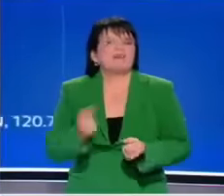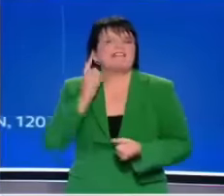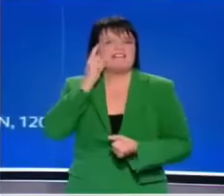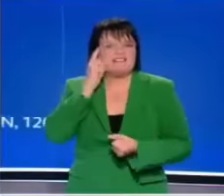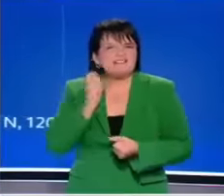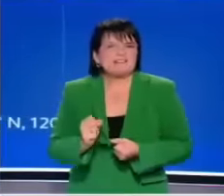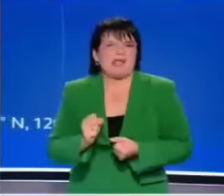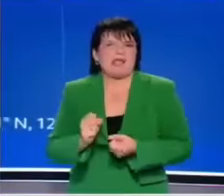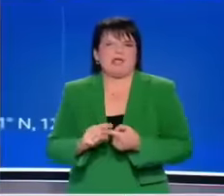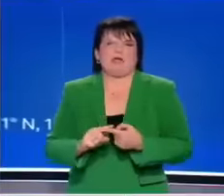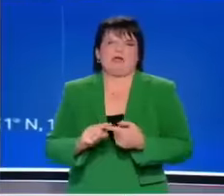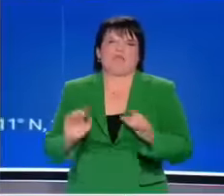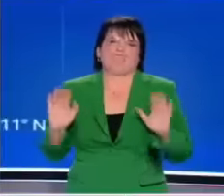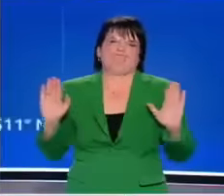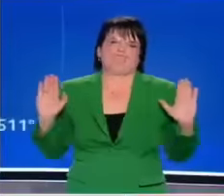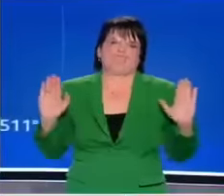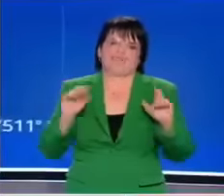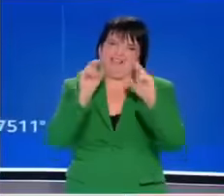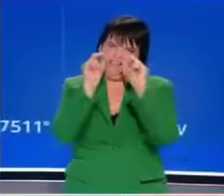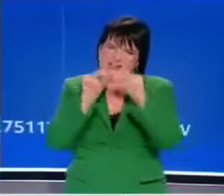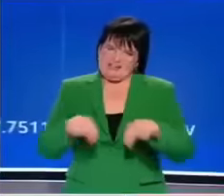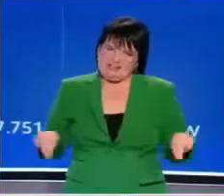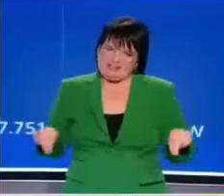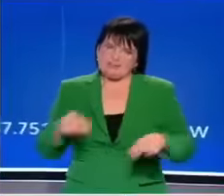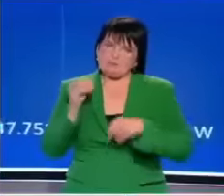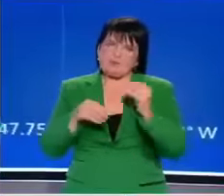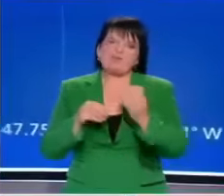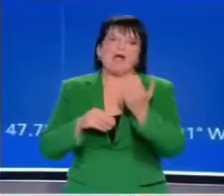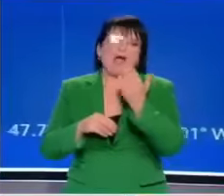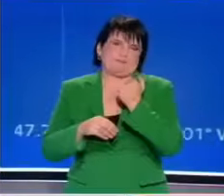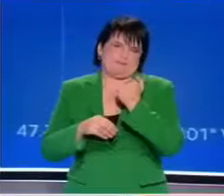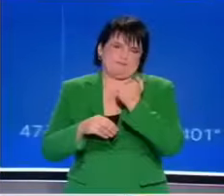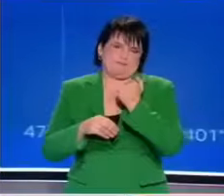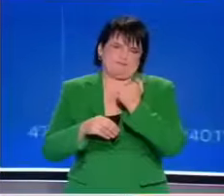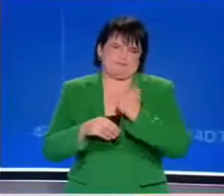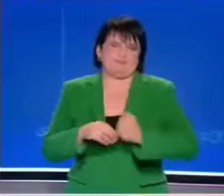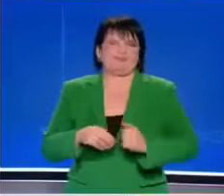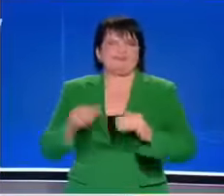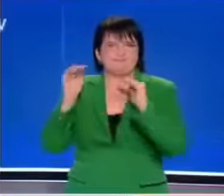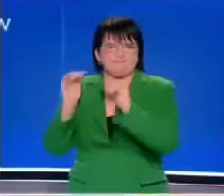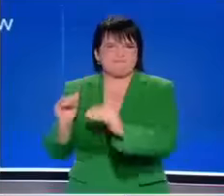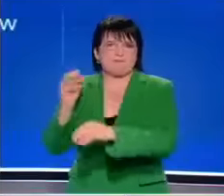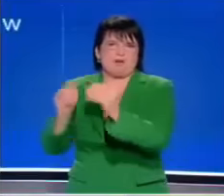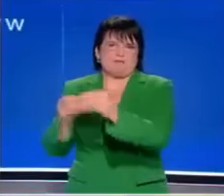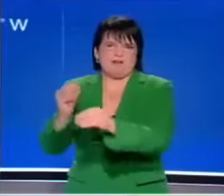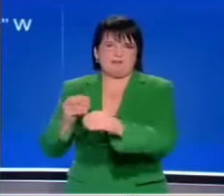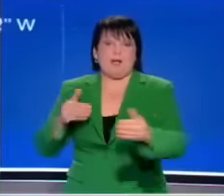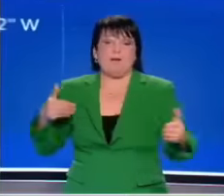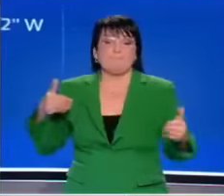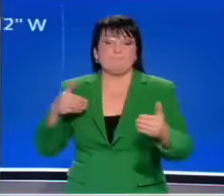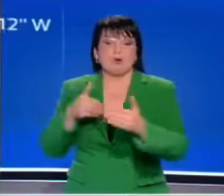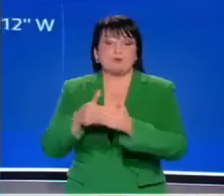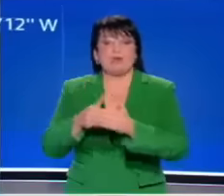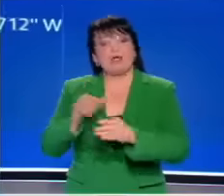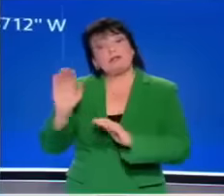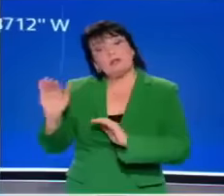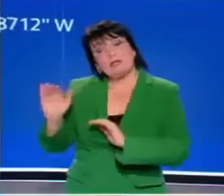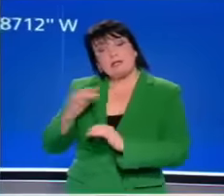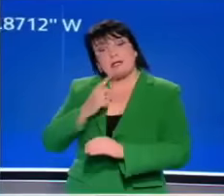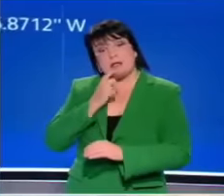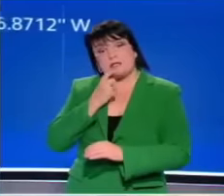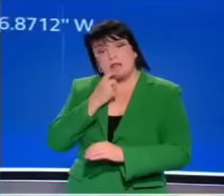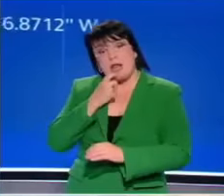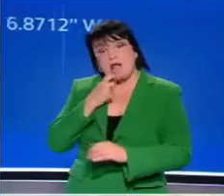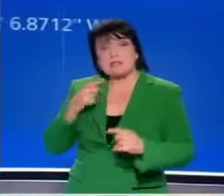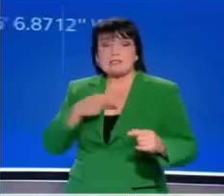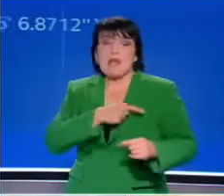ξέρω και είναι μσκ δεν λύνει κανένα πρόβλημα του έλληνα πολίτη η προθεσμία για το π κύριε κασελάκη είστε ο αρχηγός αξιωματικής